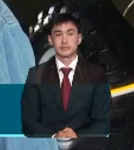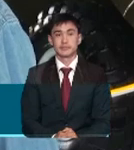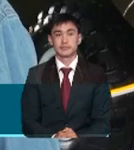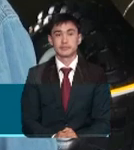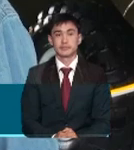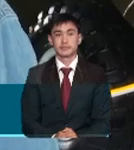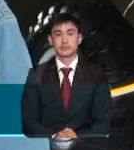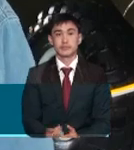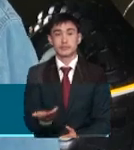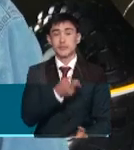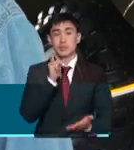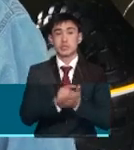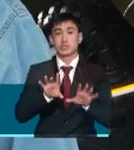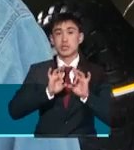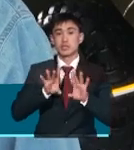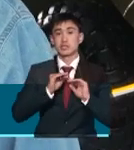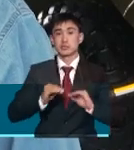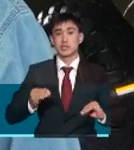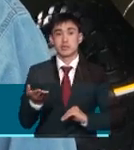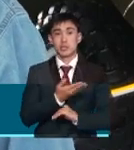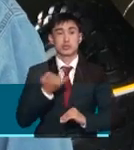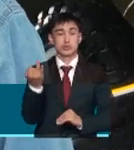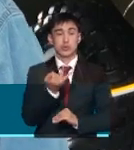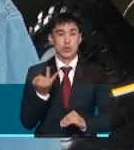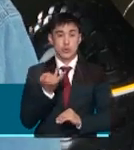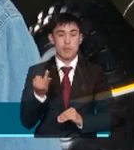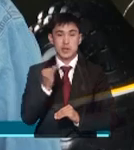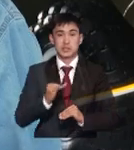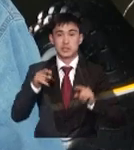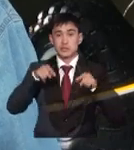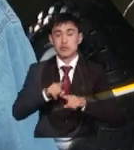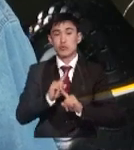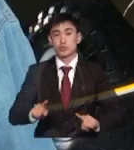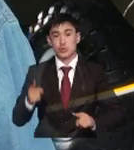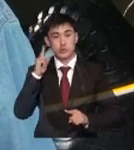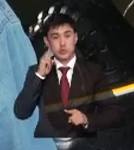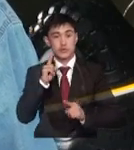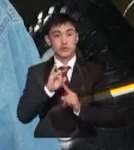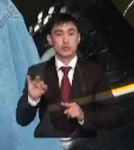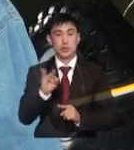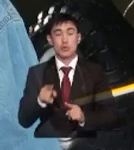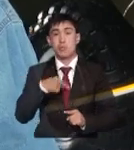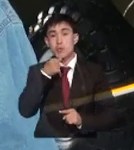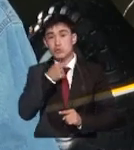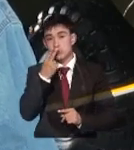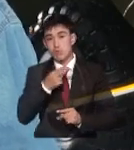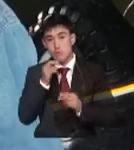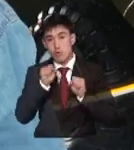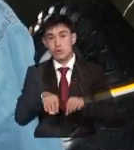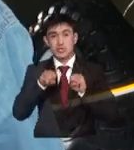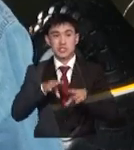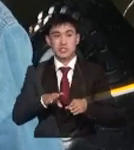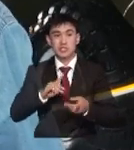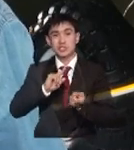техники мы должны рассказывать детям нашу историю посетив данный музей услышав историю подростки и вовсе могут решить